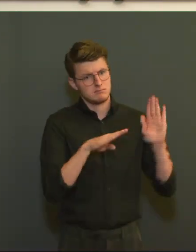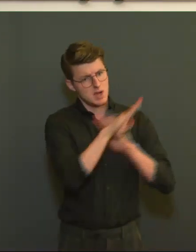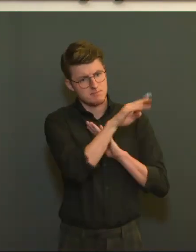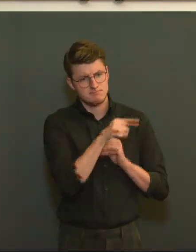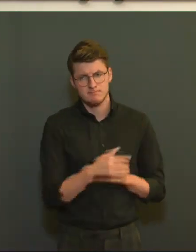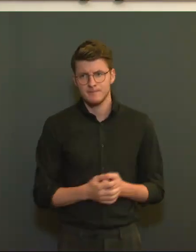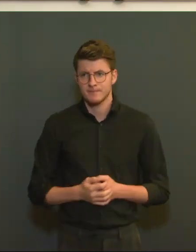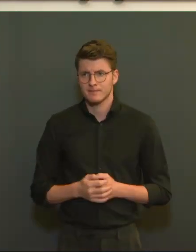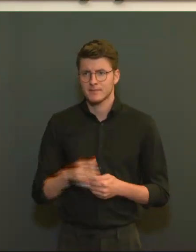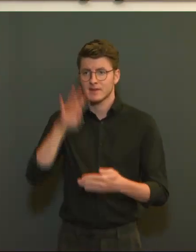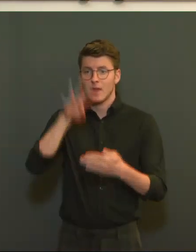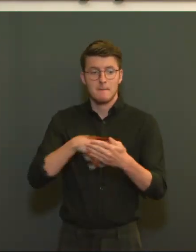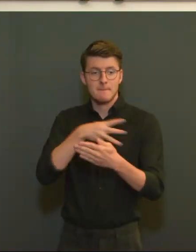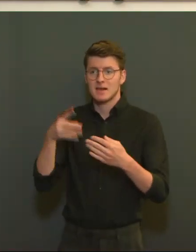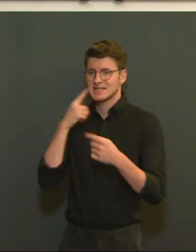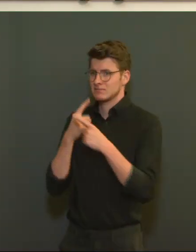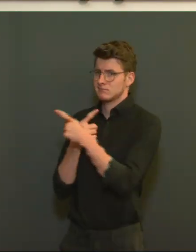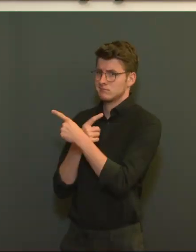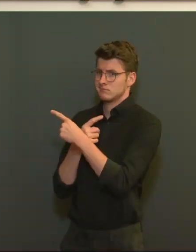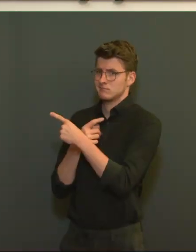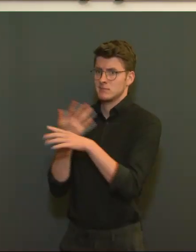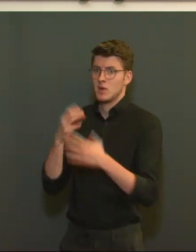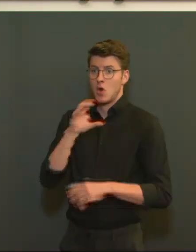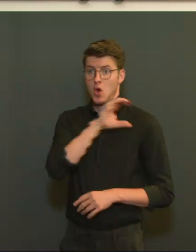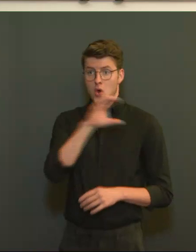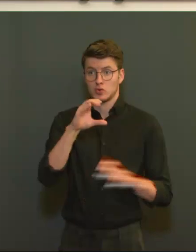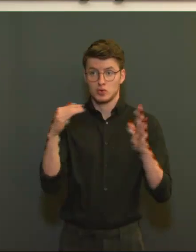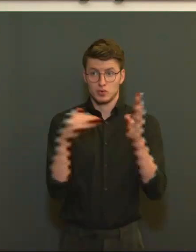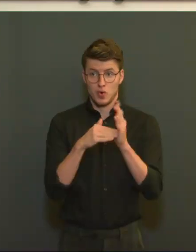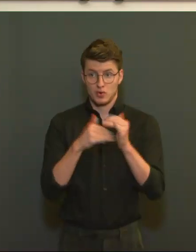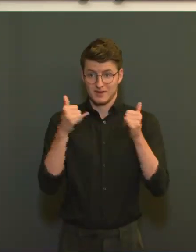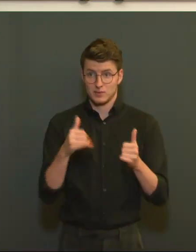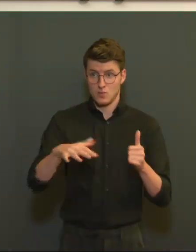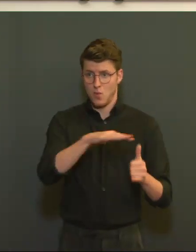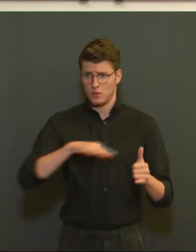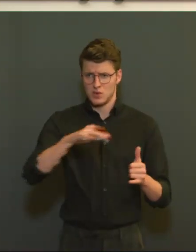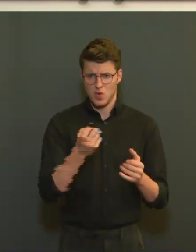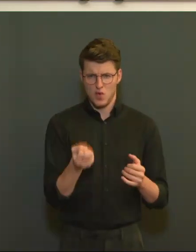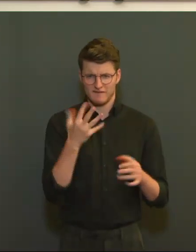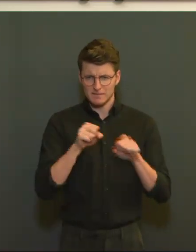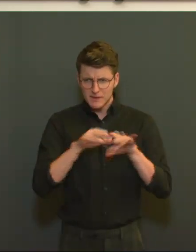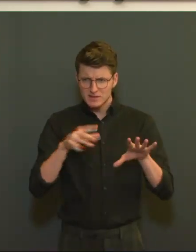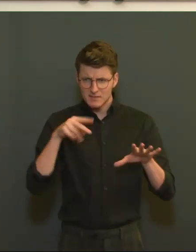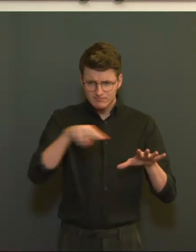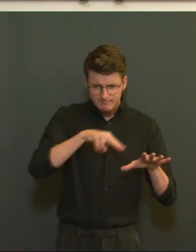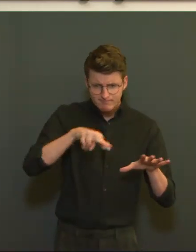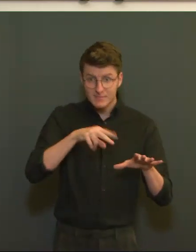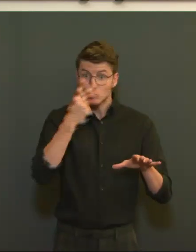u het aantal besmettingen per 100.000 inwoners in de voorbije 14 dagen voor een aantal Europese